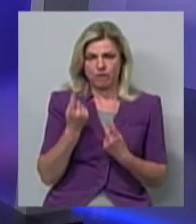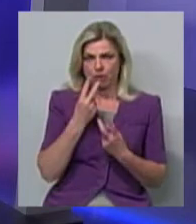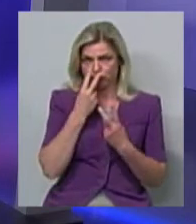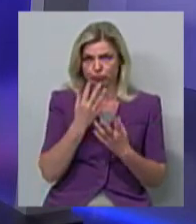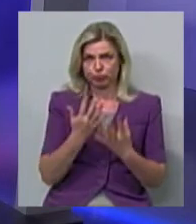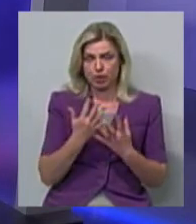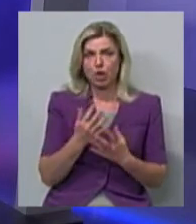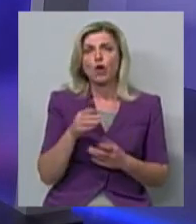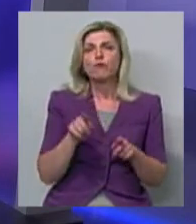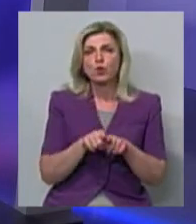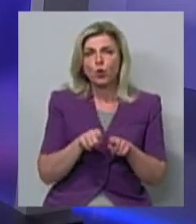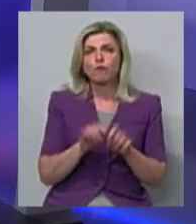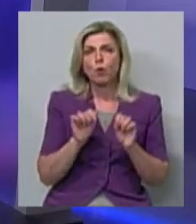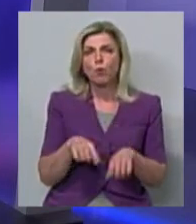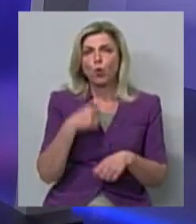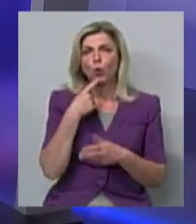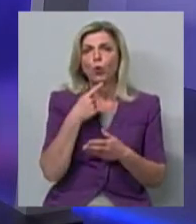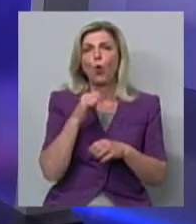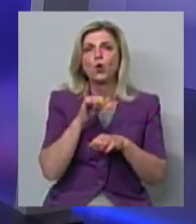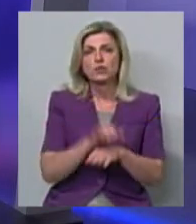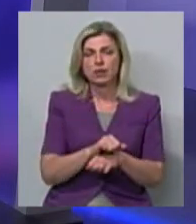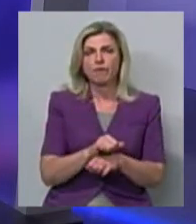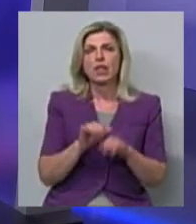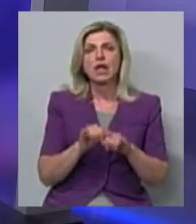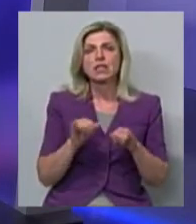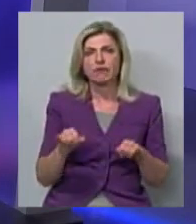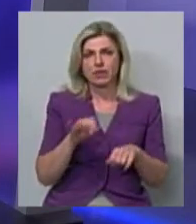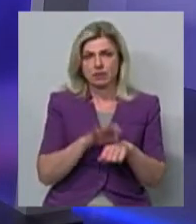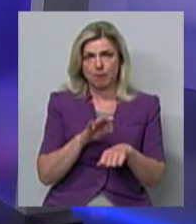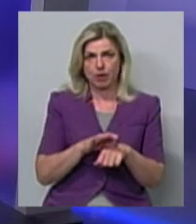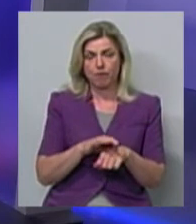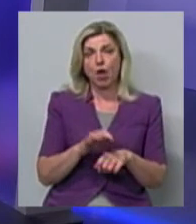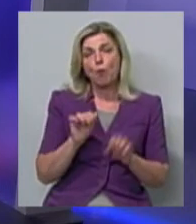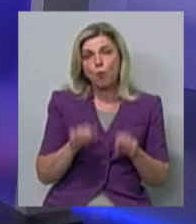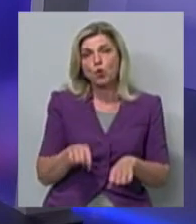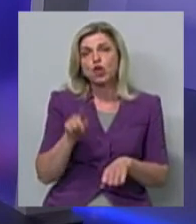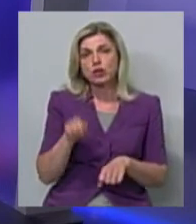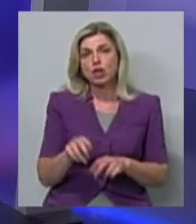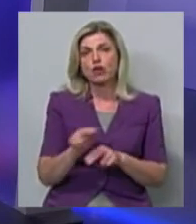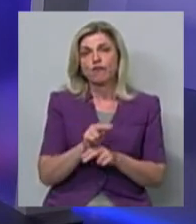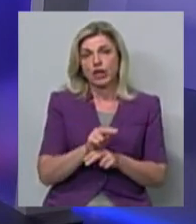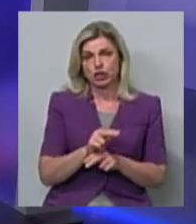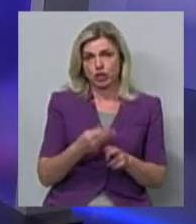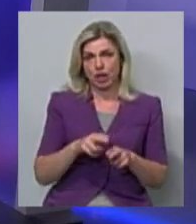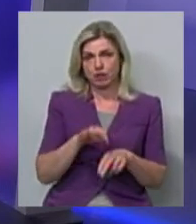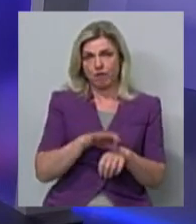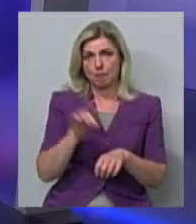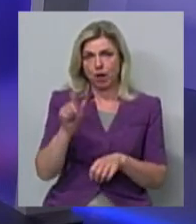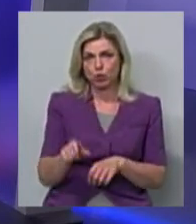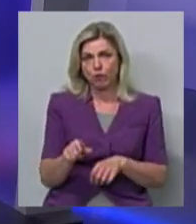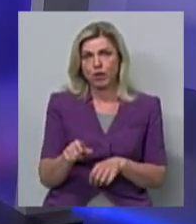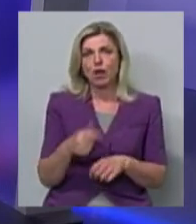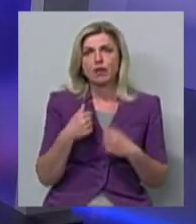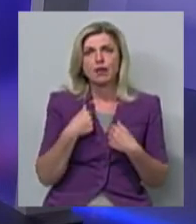все равно мы можем остановить прогрессирование заболевания, а может быть даже и вылечить этого больного, мы не знаем. Я не думаю, что будут